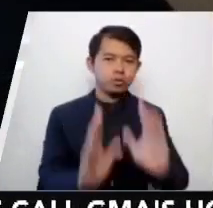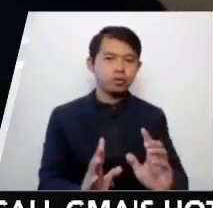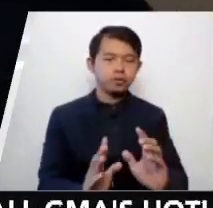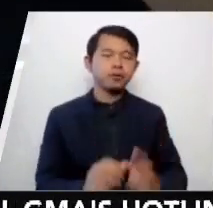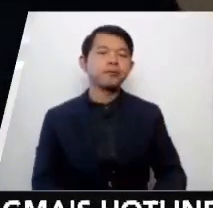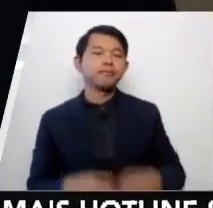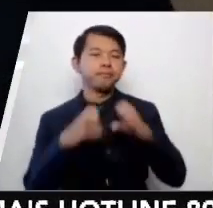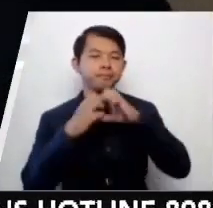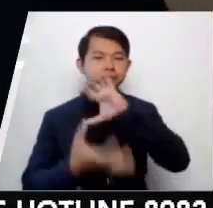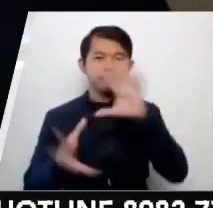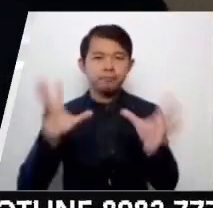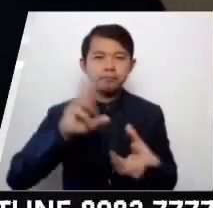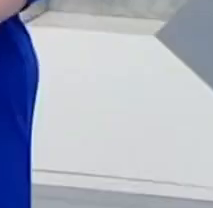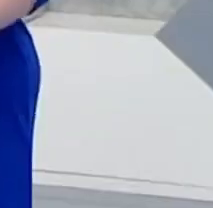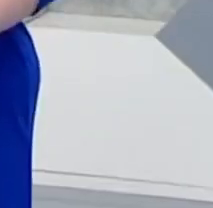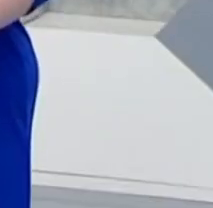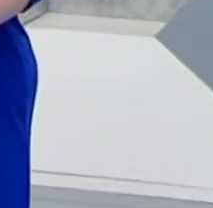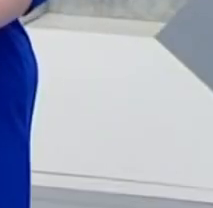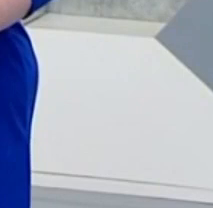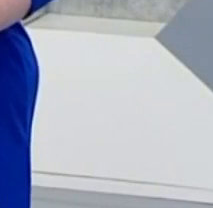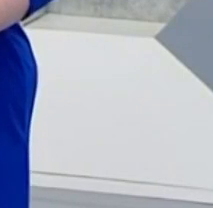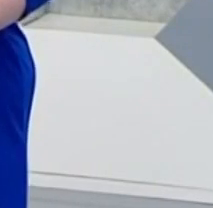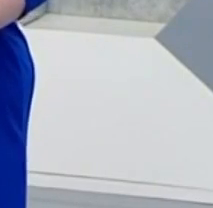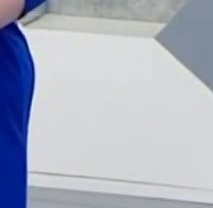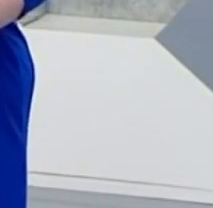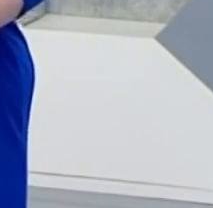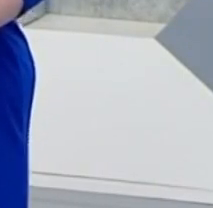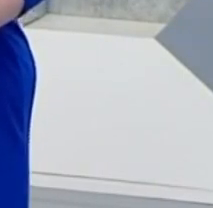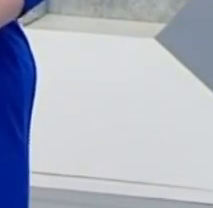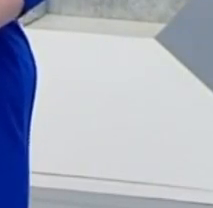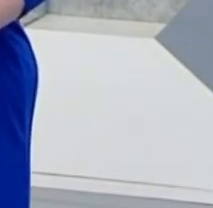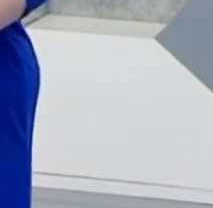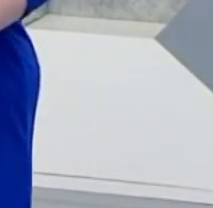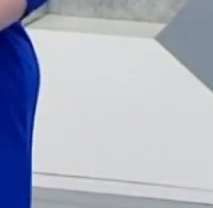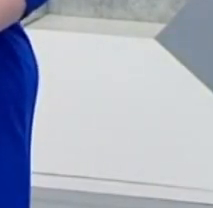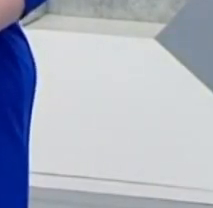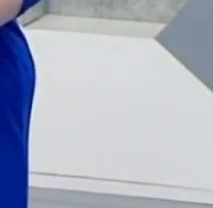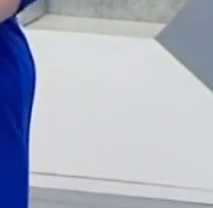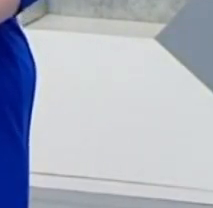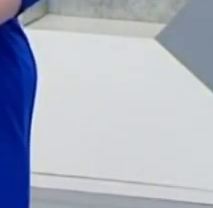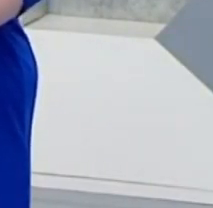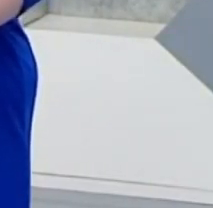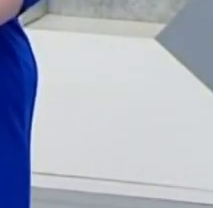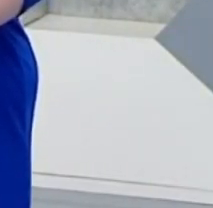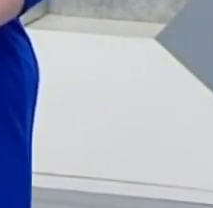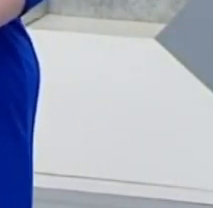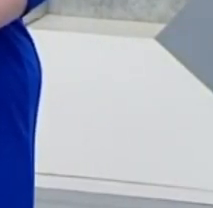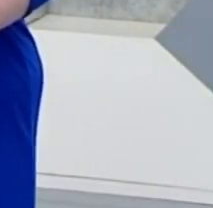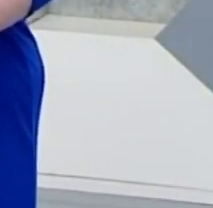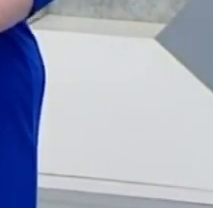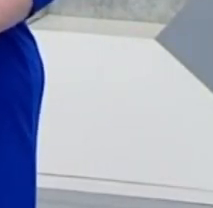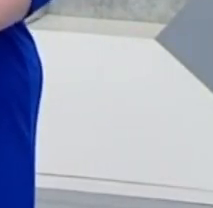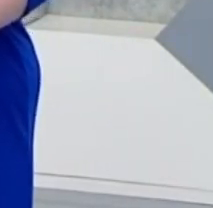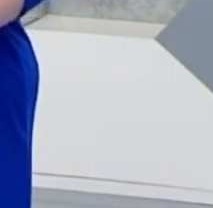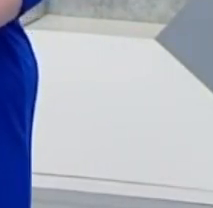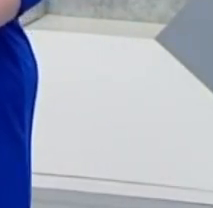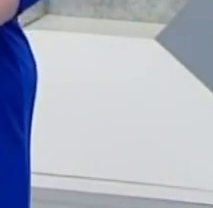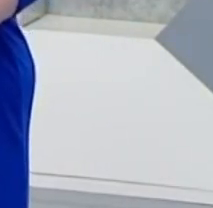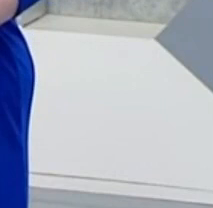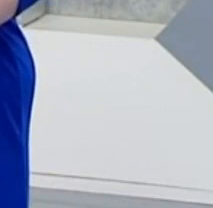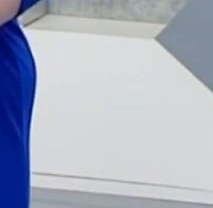integrated news kapuso para sa mga maiin na balita magsubscribe sa G integrated news sa